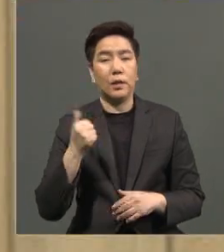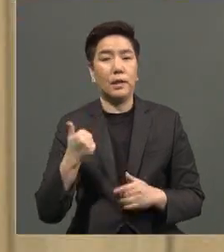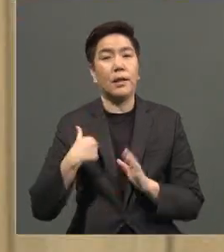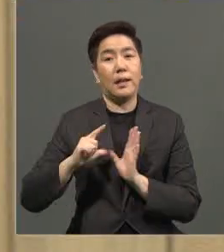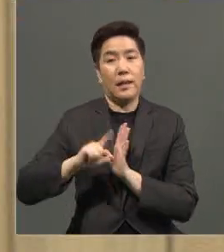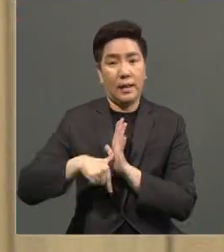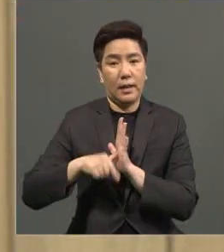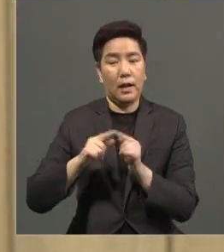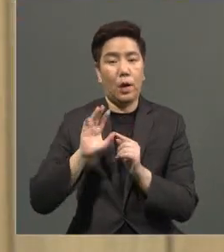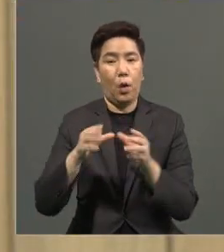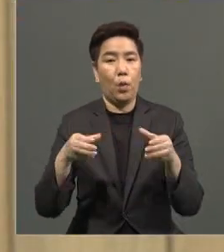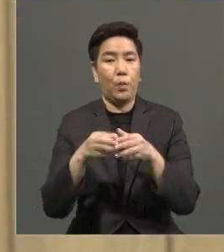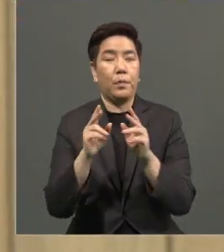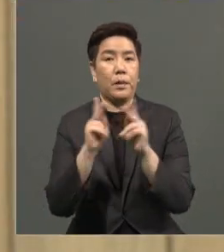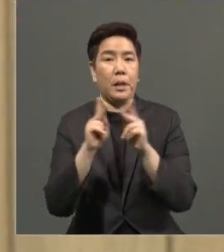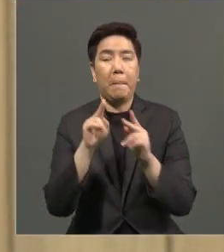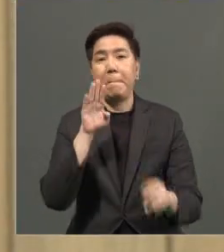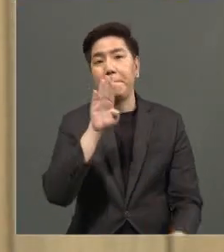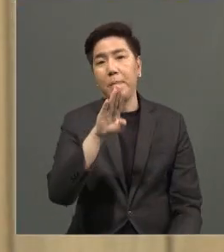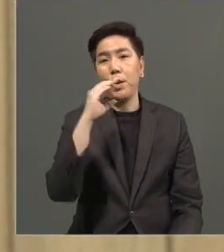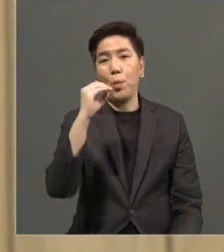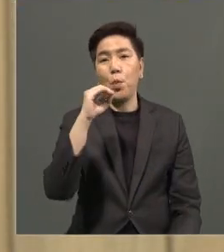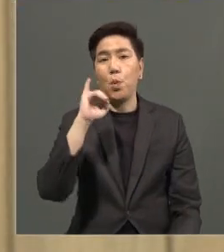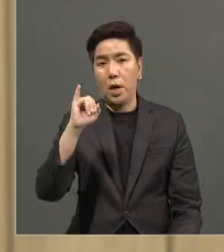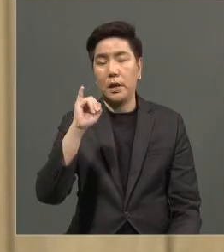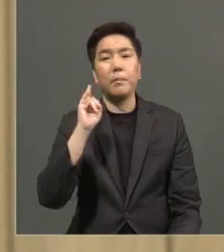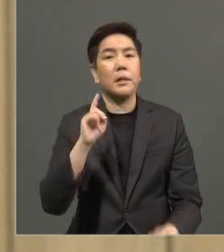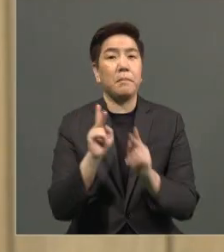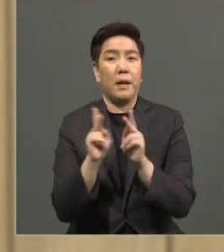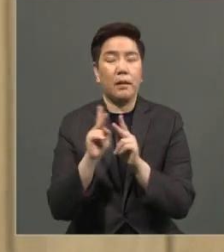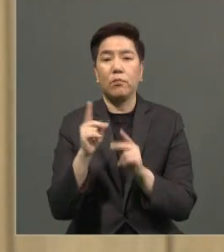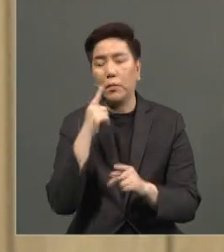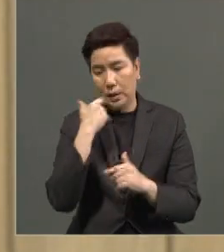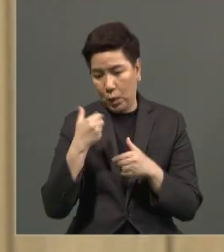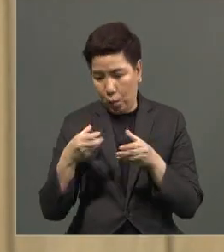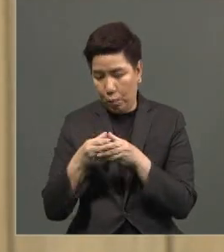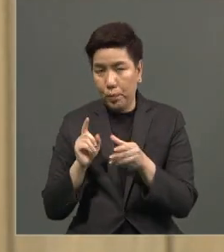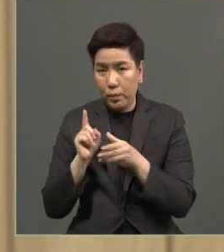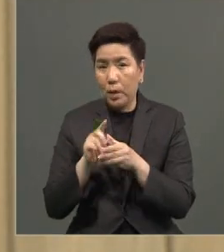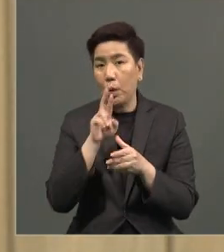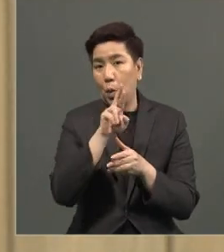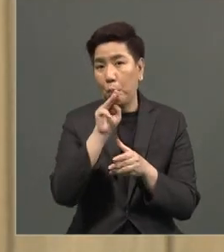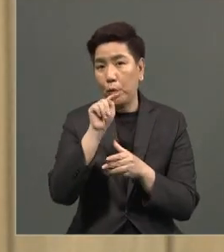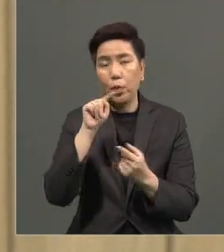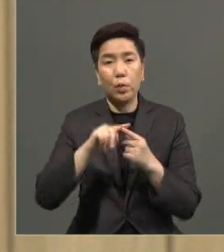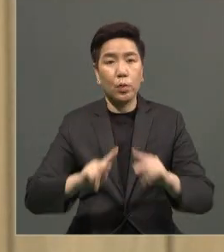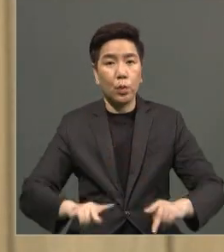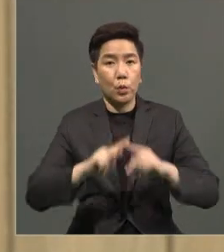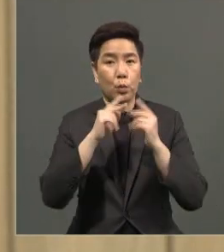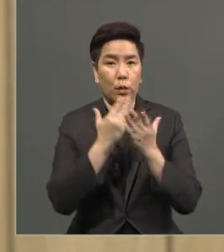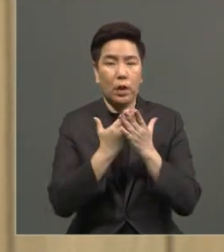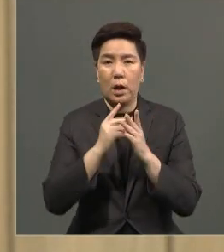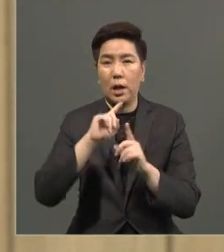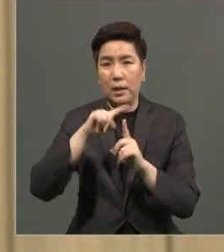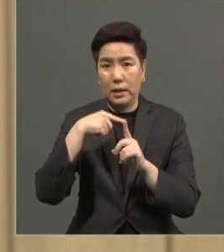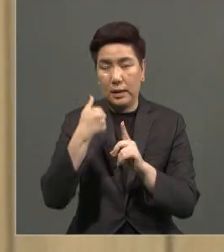เลขาธิการคณะกรรมการส่งเสริมการลงทุนหรือ boiก็บอกว่าจะร่วมคณะไปกับรัฐมนตรีว่าการกระทรวงการคลังในช่วง